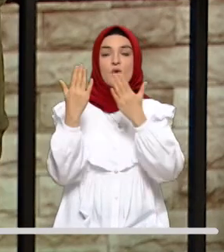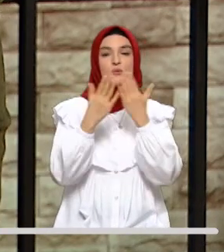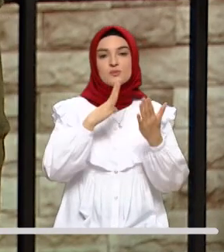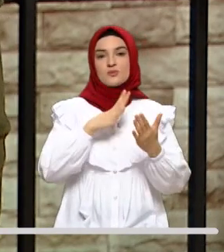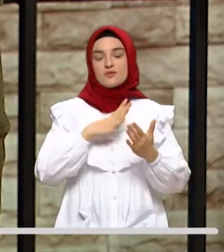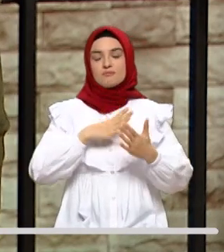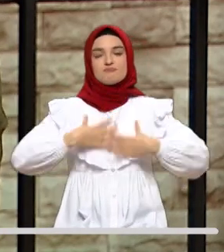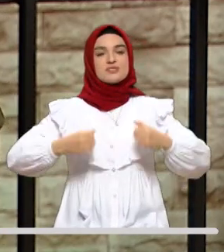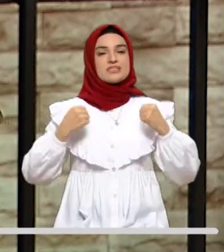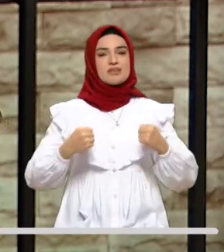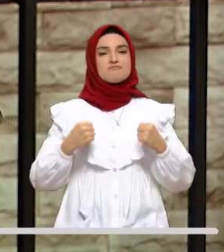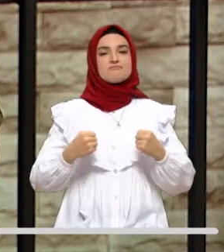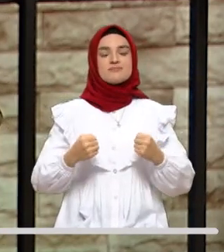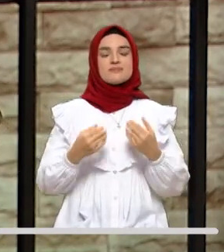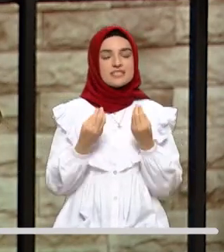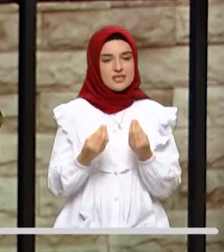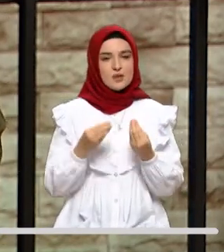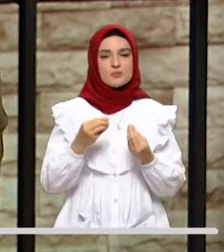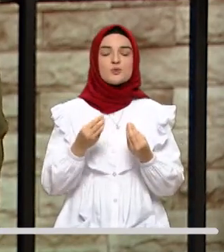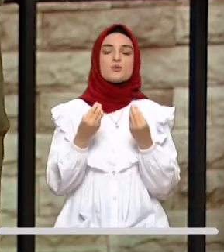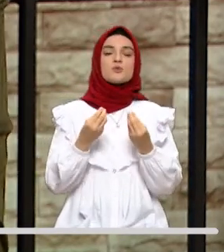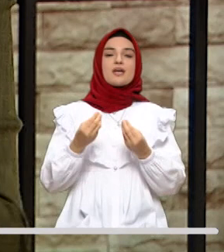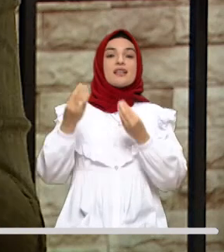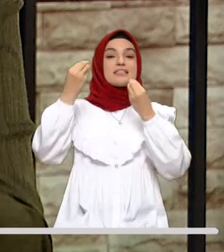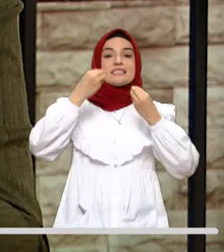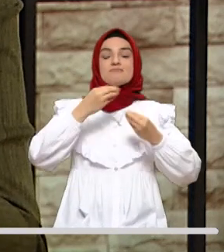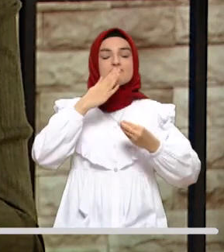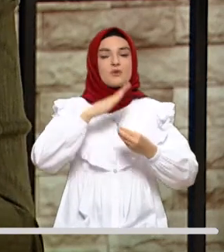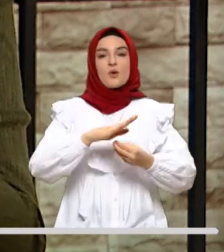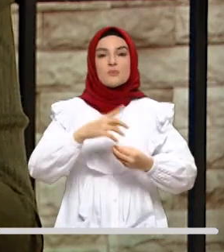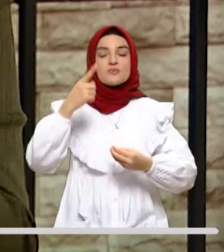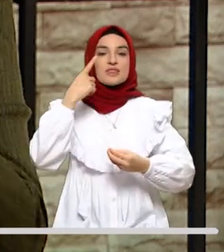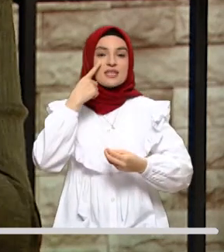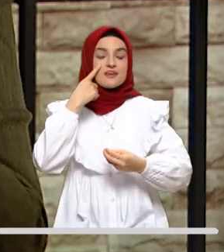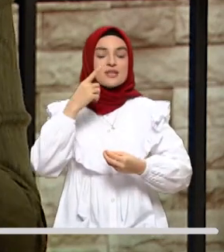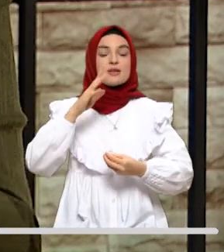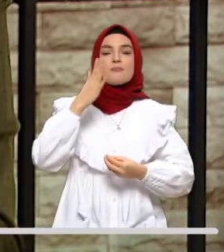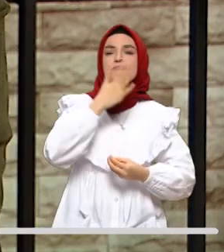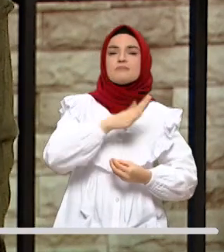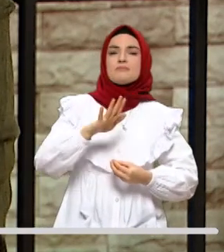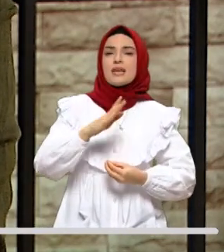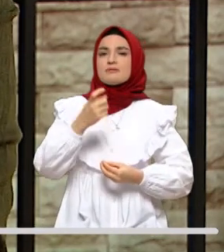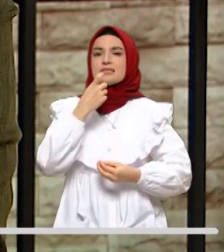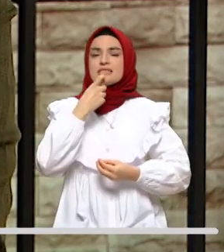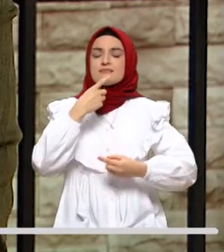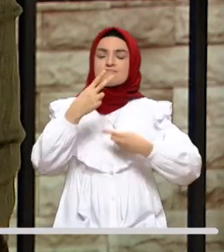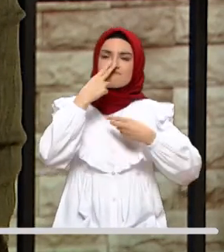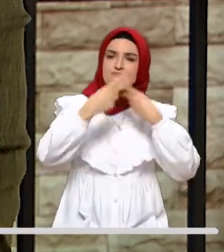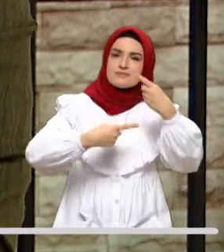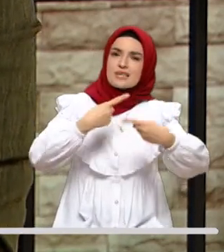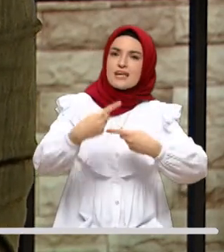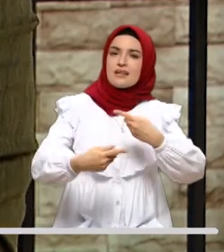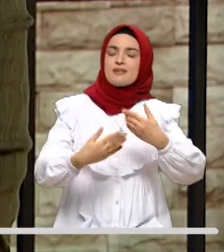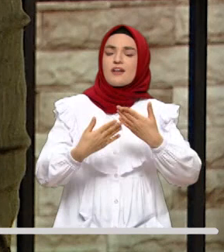güvenliğine sahibiz. Bundan daha büyük bir lütuf yok. Devletimiz 5000 yıllık geleneğiyle ayakta,